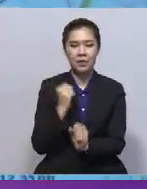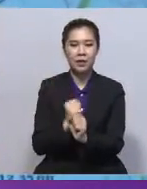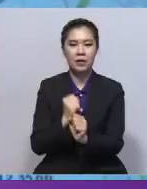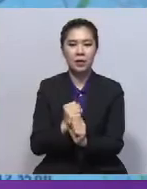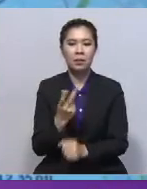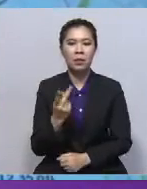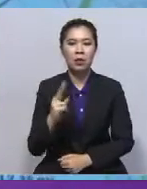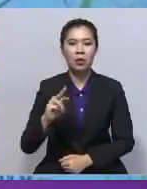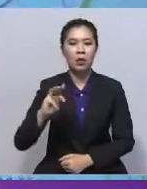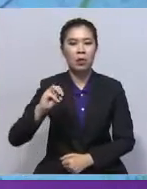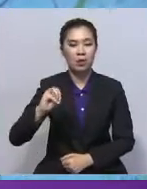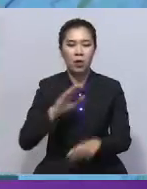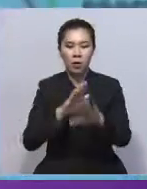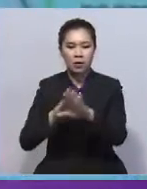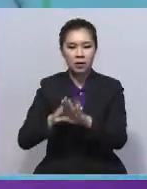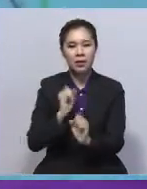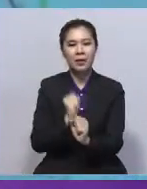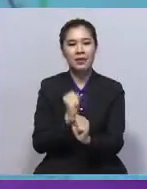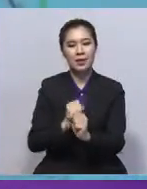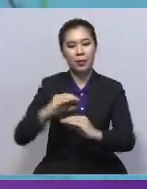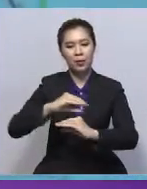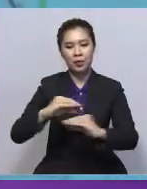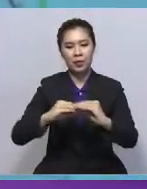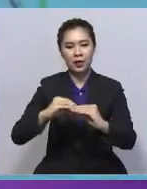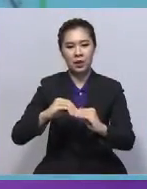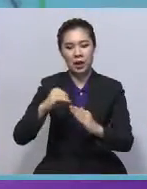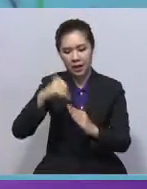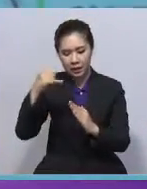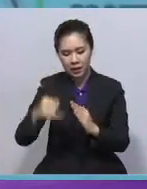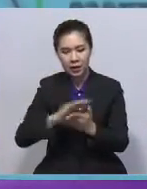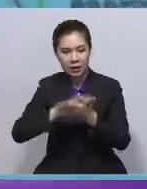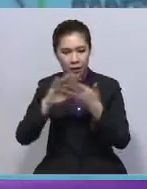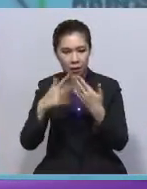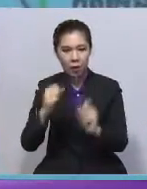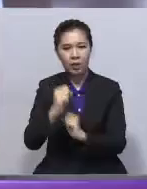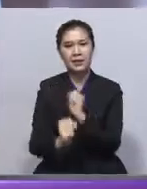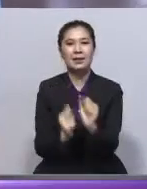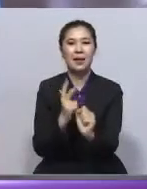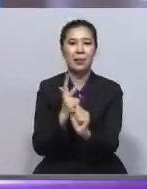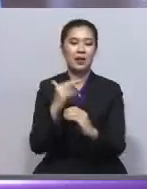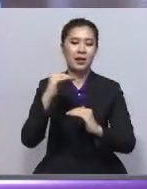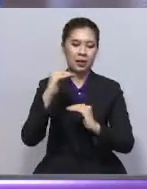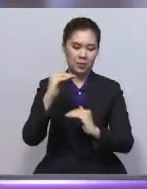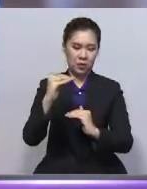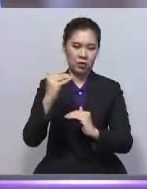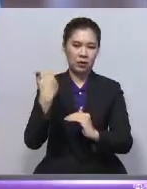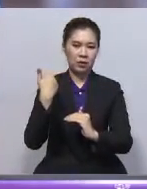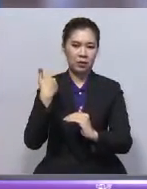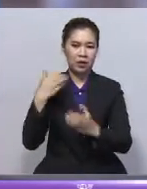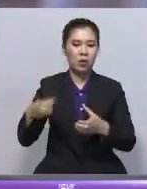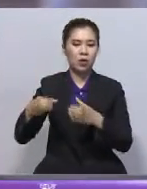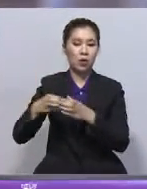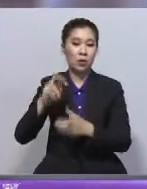นตรีได้เร่งรัดให้ดำเนินการก่อสร้างจาก6ปีให้แล้วเสร็จใน3ปีซึ่งกรมชลประทานลงพื้นที่สำรวจ